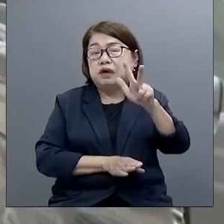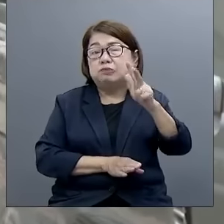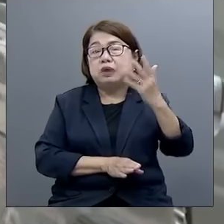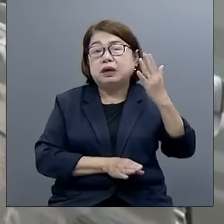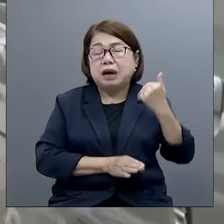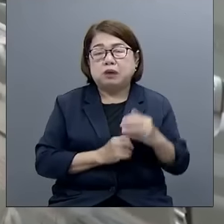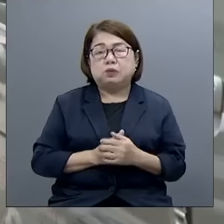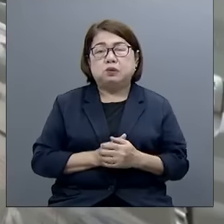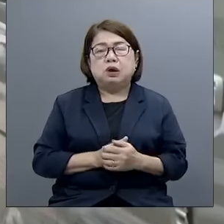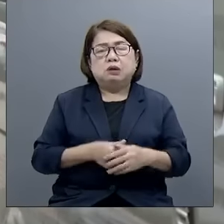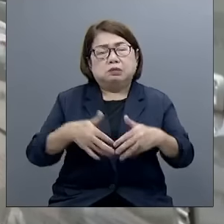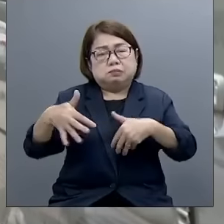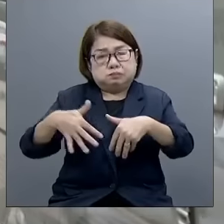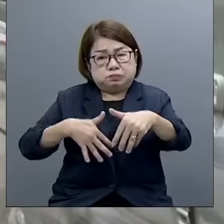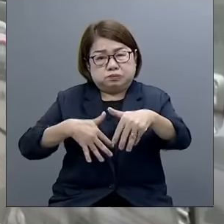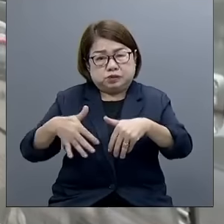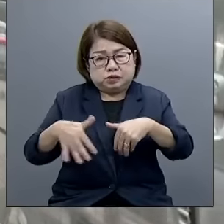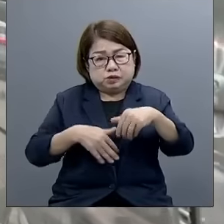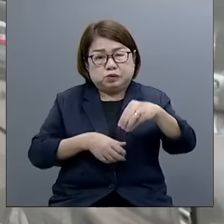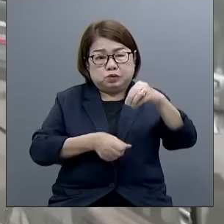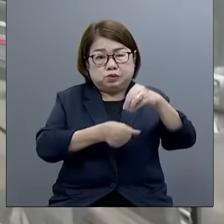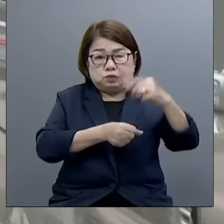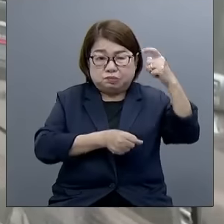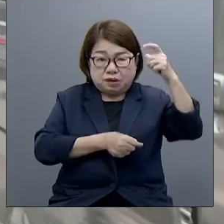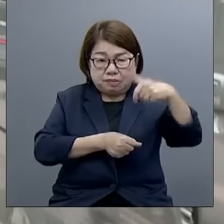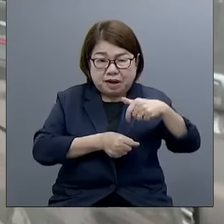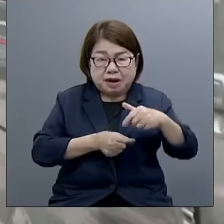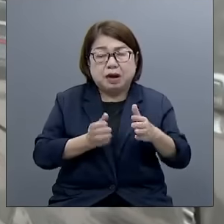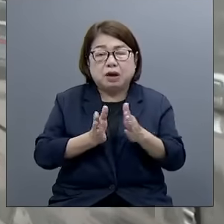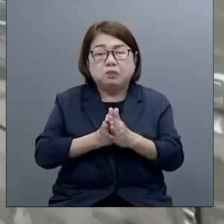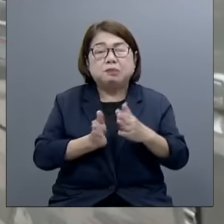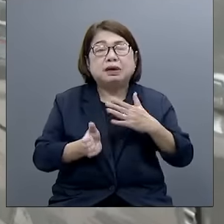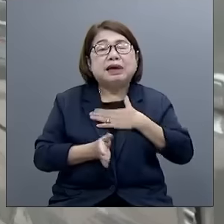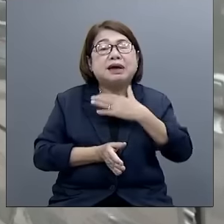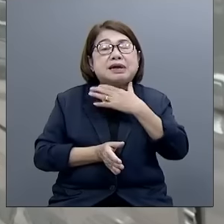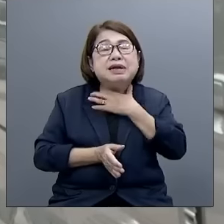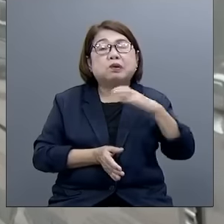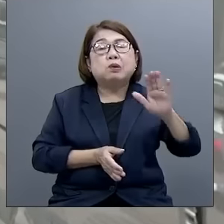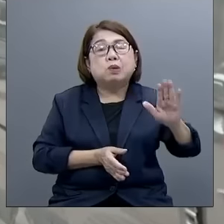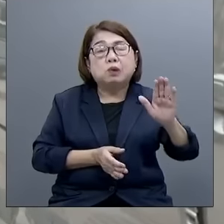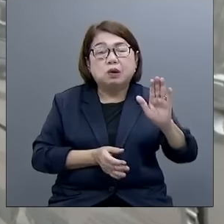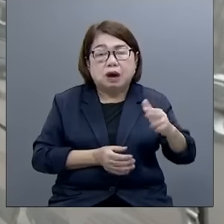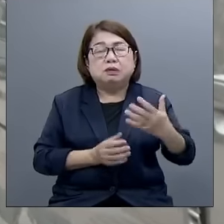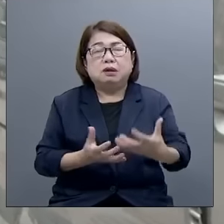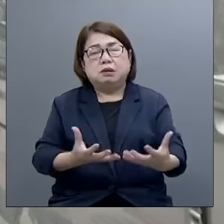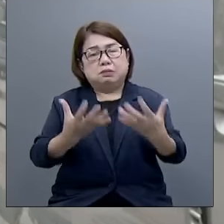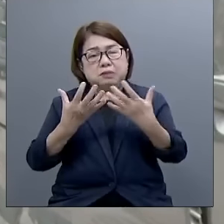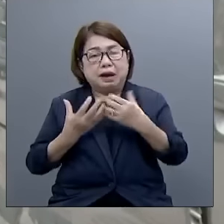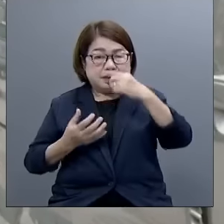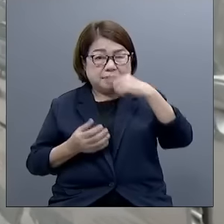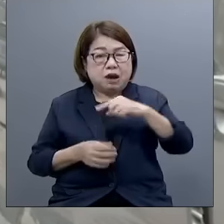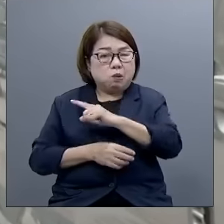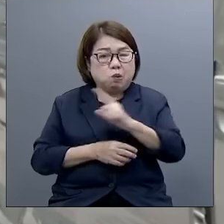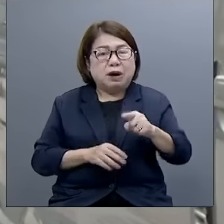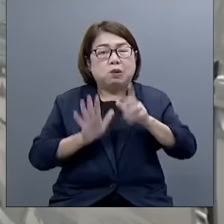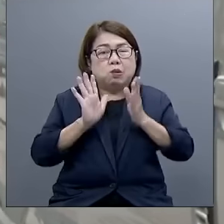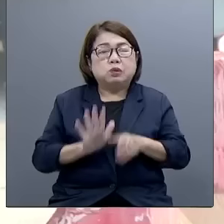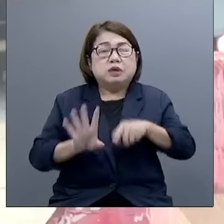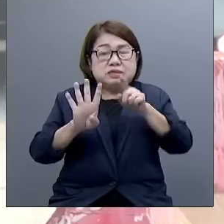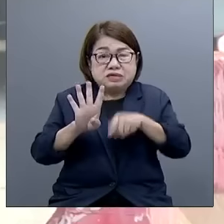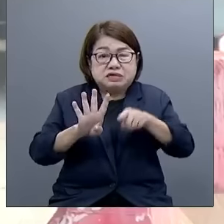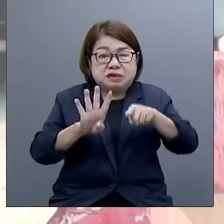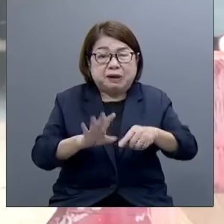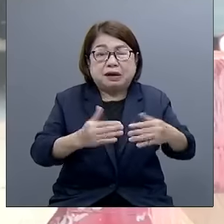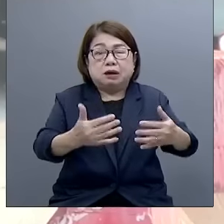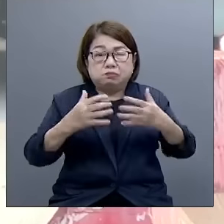วบ้านในฝั่งประเทศเมียนมาแล้วก็รัฐกะเหรี่ยงนะครับเข้ามาในพื้นที่วันนึงนะครับตกอยู่ประมาณ 4,000 คนนะครับผู้บังคับการตรวจค